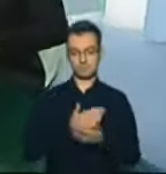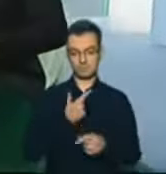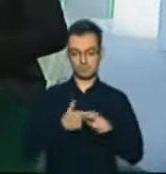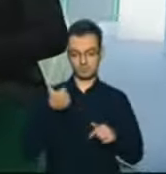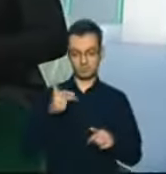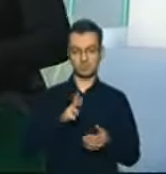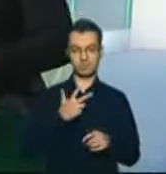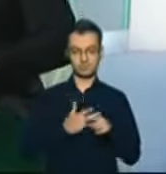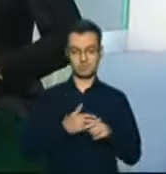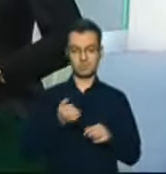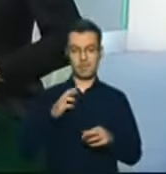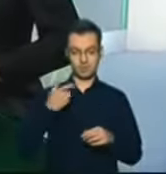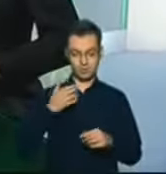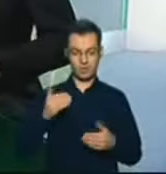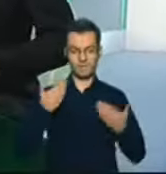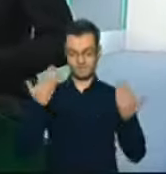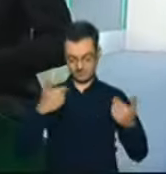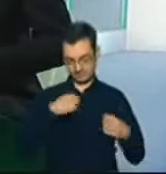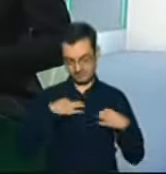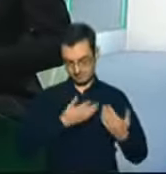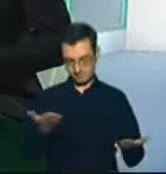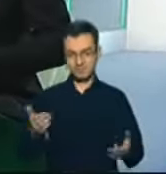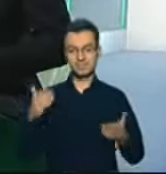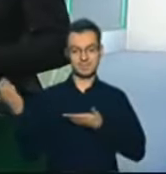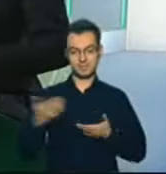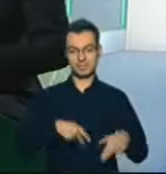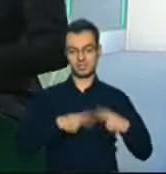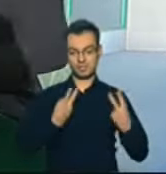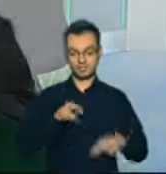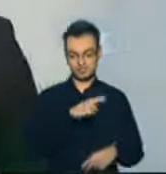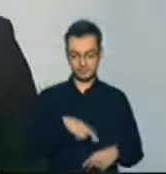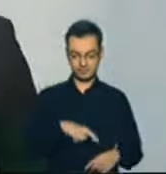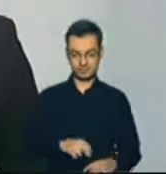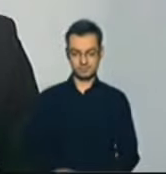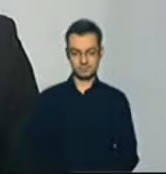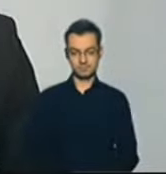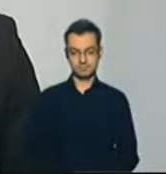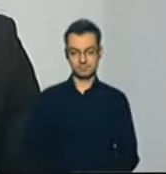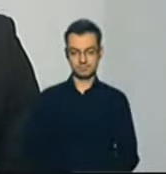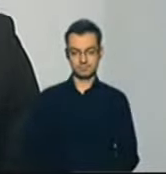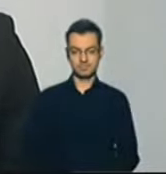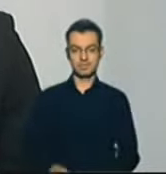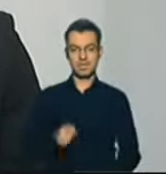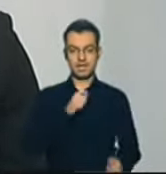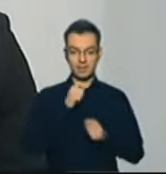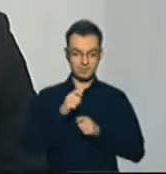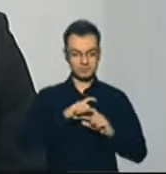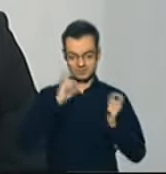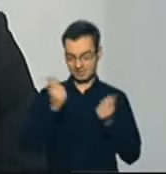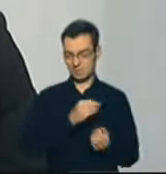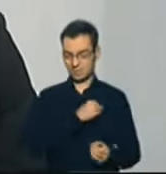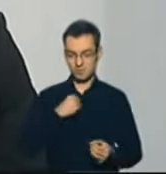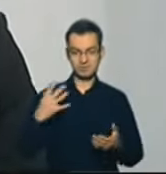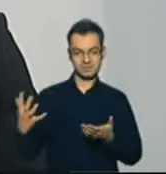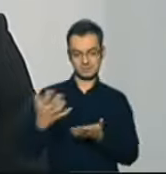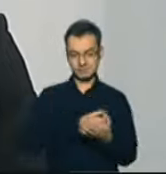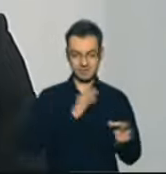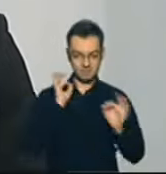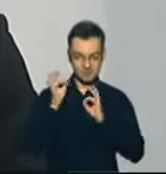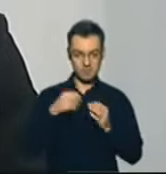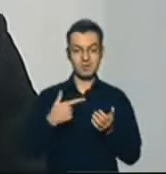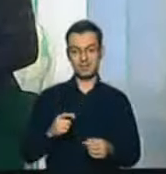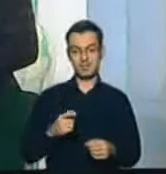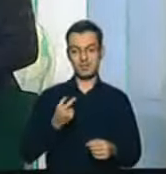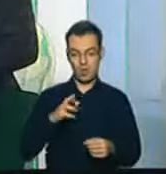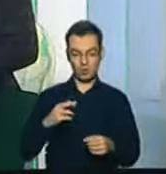Minęła 21.30. Marek Durma, witam Państwa i zapraszam na Dziennik Regionów. Reporterzy w całej Polsce zbierają informacje, ich suma